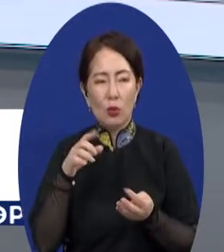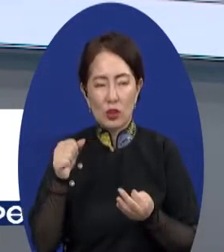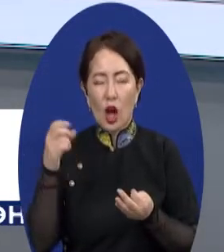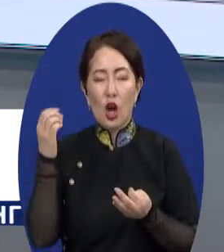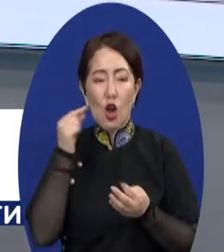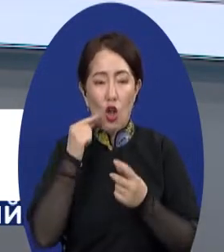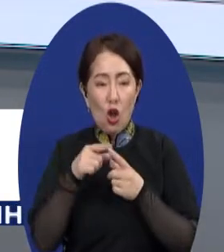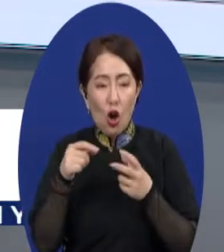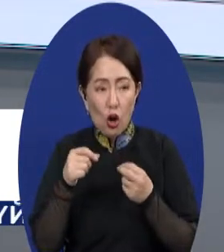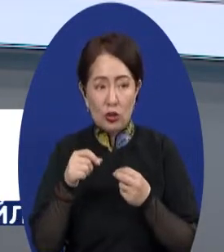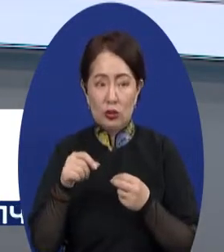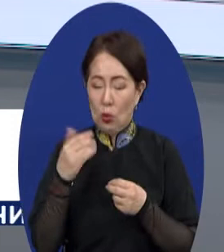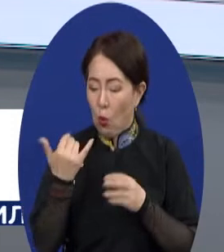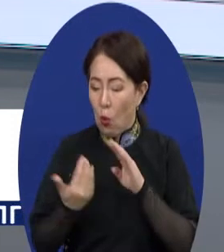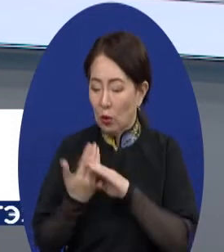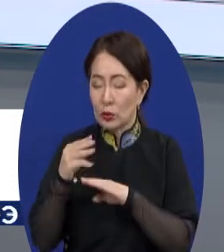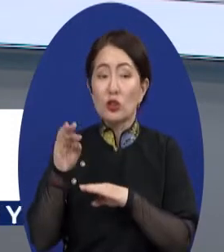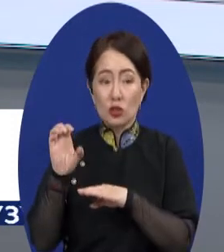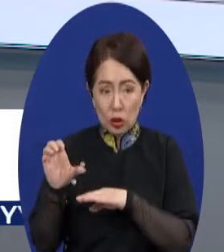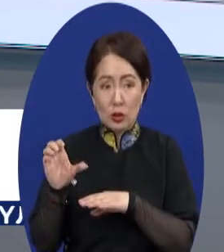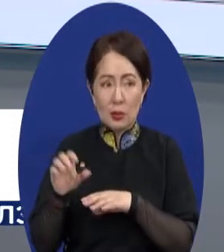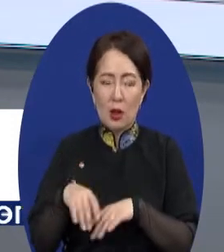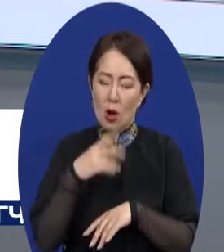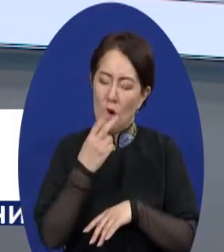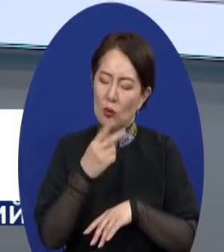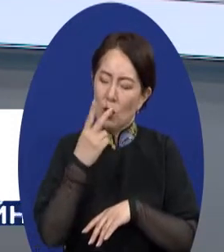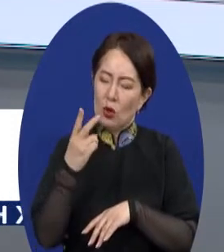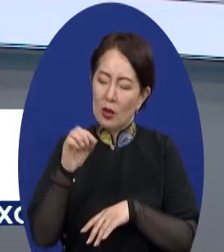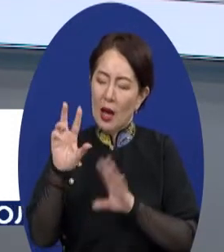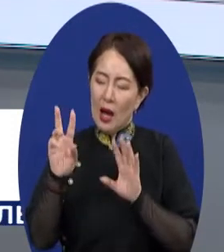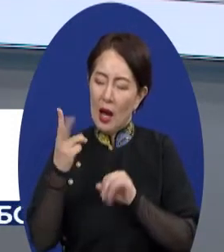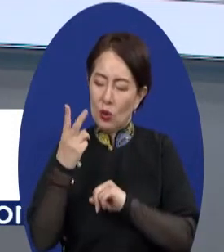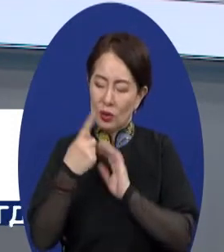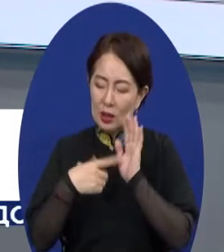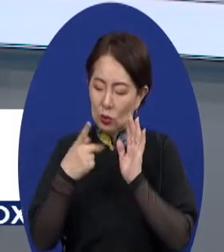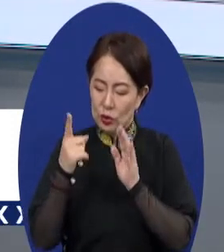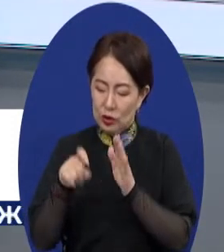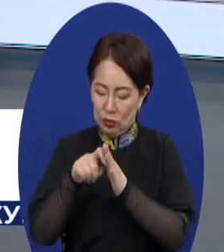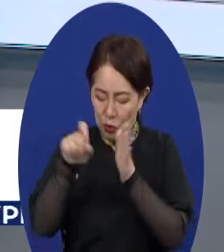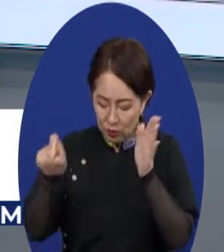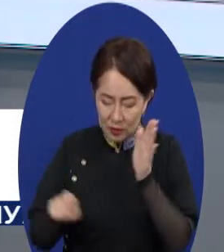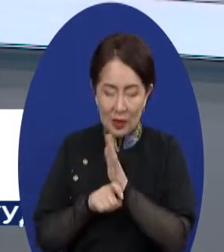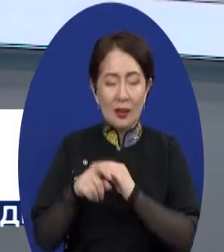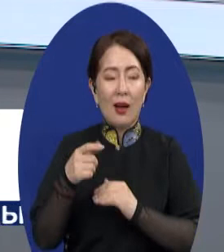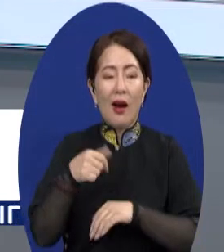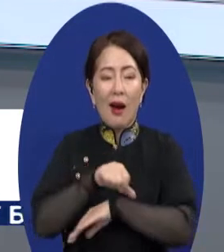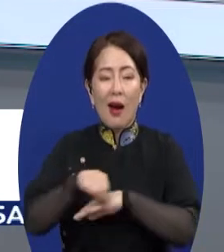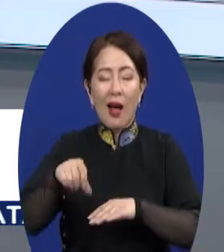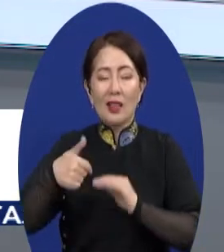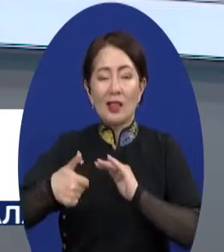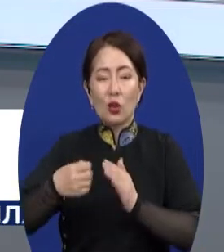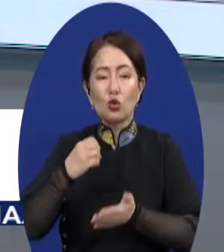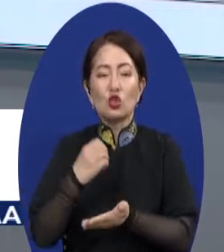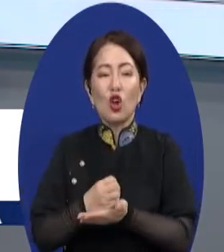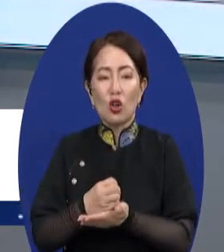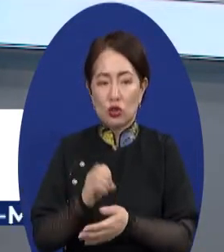тэгвэл 2022 оны 12-р сарын 31-ний дуустал гайлийн албан татвараас чөлөөлж байна. За ингэснээр эдгээр гол нэрийн